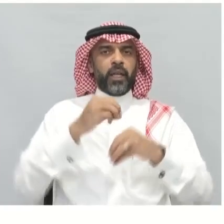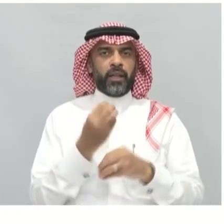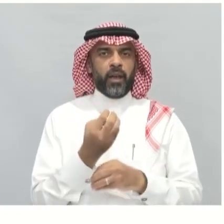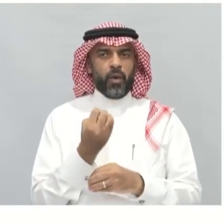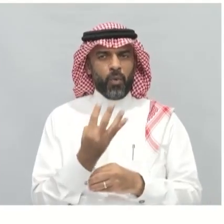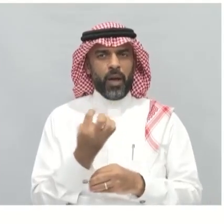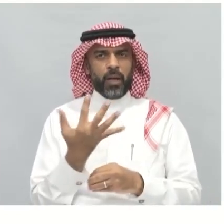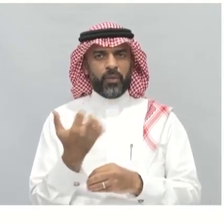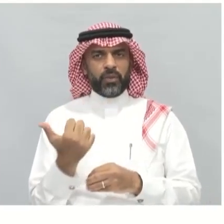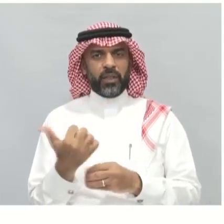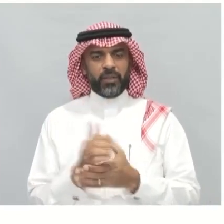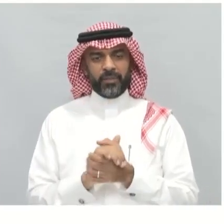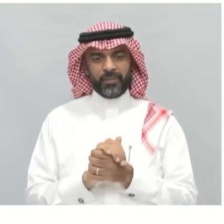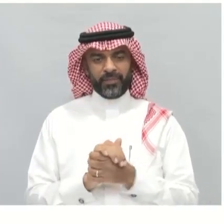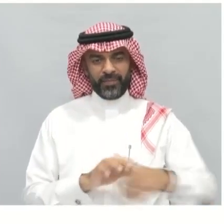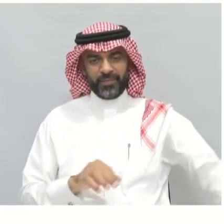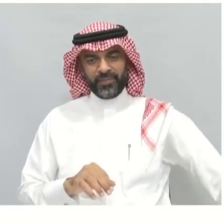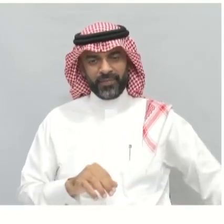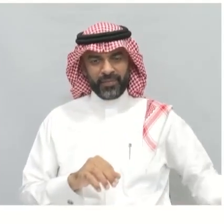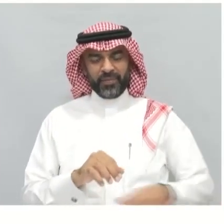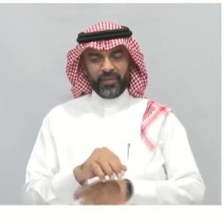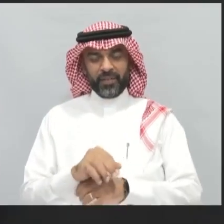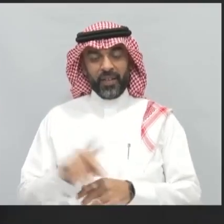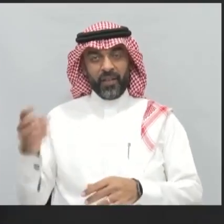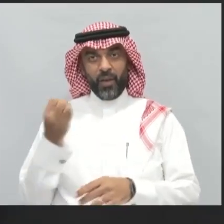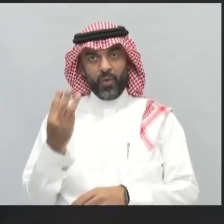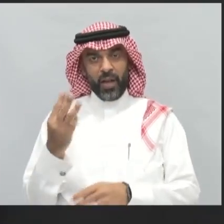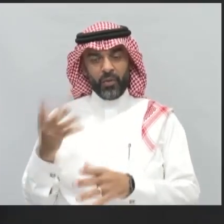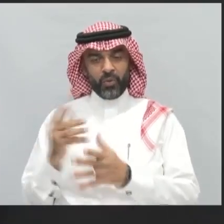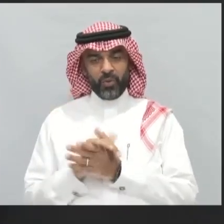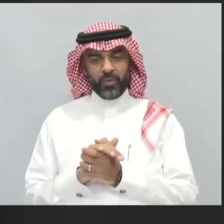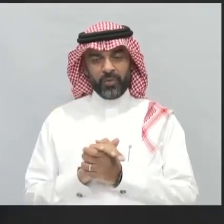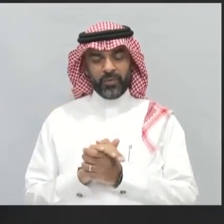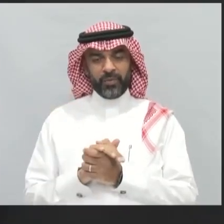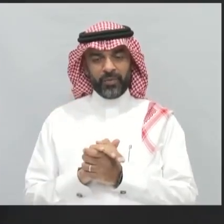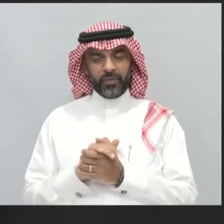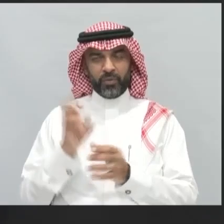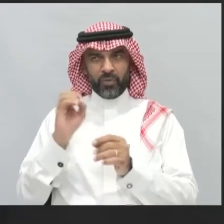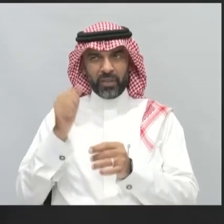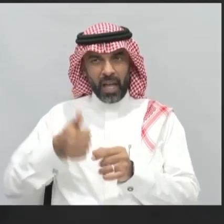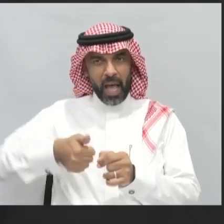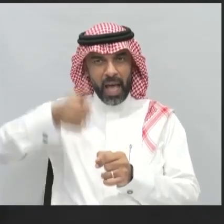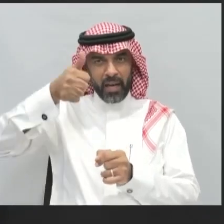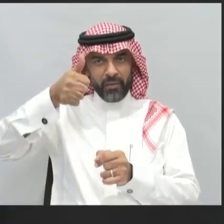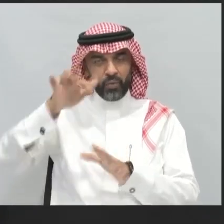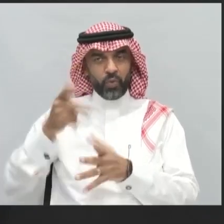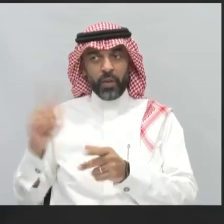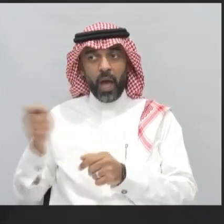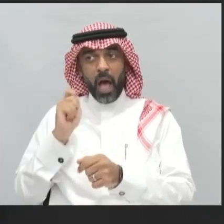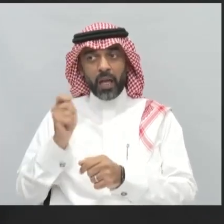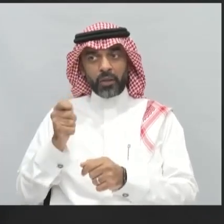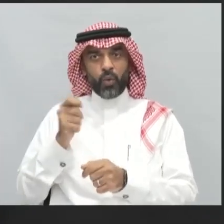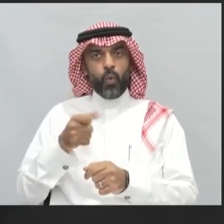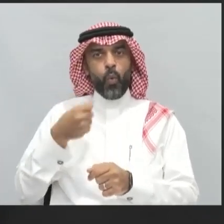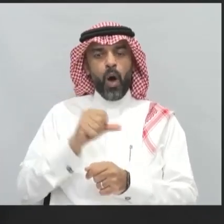وهو درس اليوم قاعده اخرى ففي الثلاثي تكتب على صوره الالف القائمه اذا كان اصلها الواو مثل